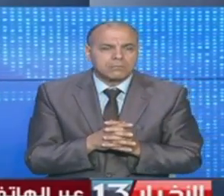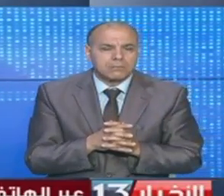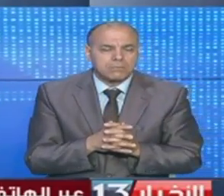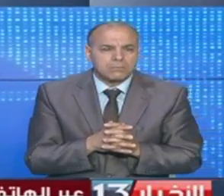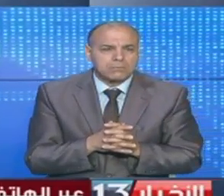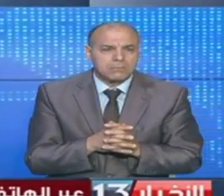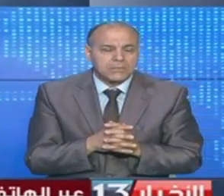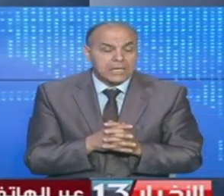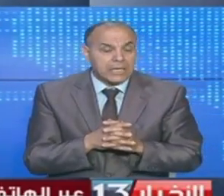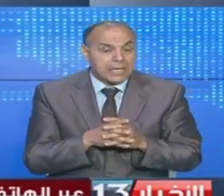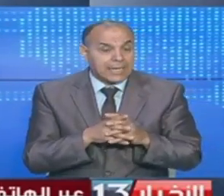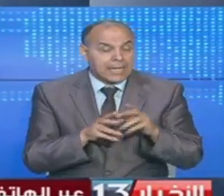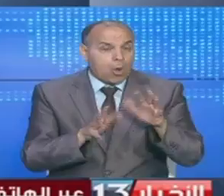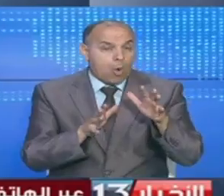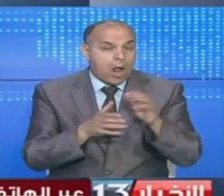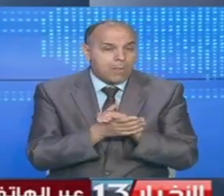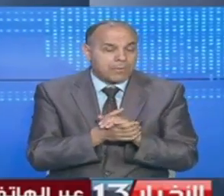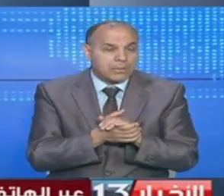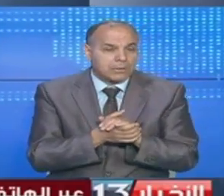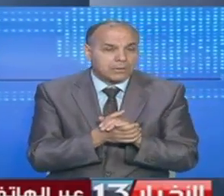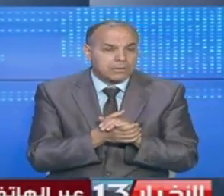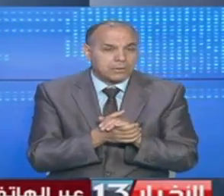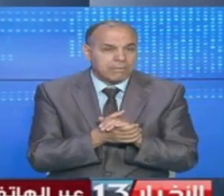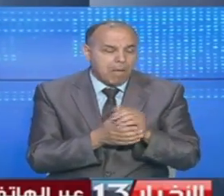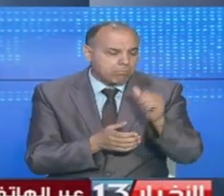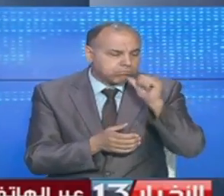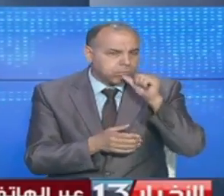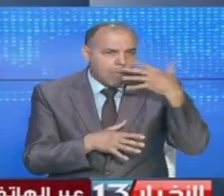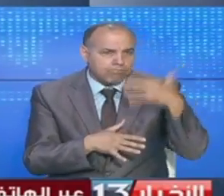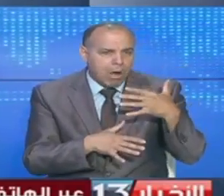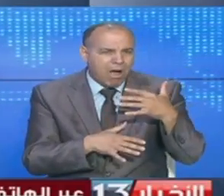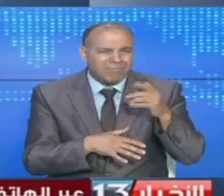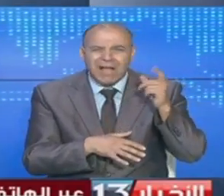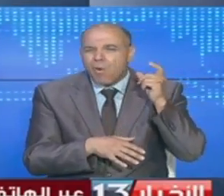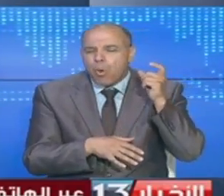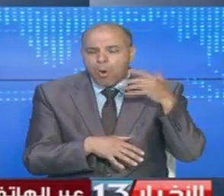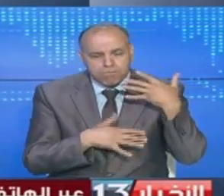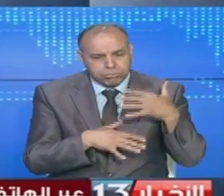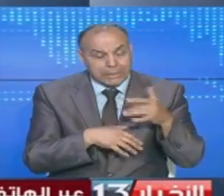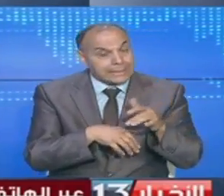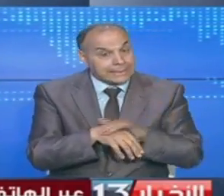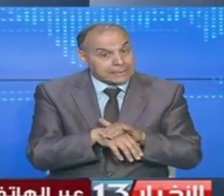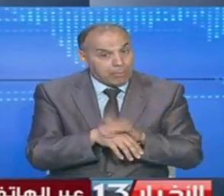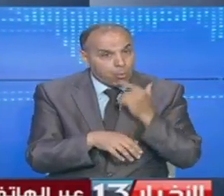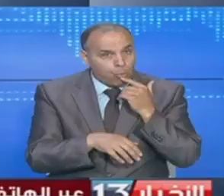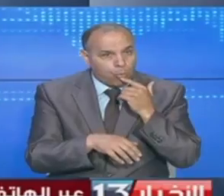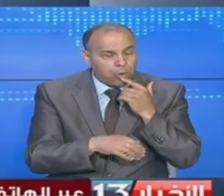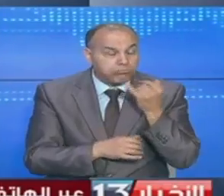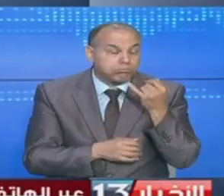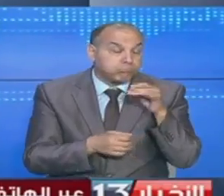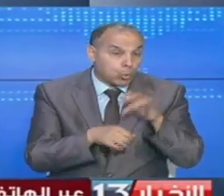بالنسبة للمادة هذه القوارص بطبيعة الحال فيها مادة سامة اللي هي ميثانول. نعم. التي تسبب معناها في